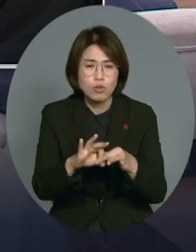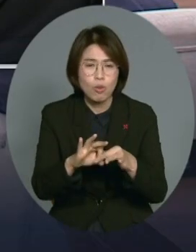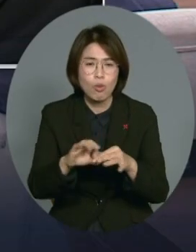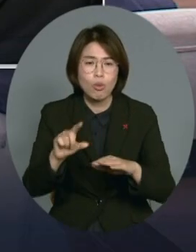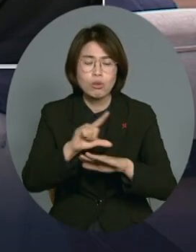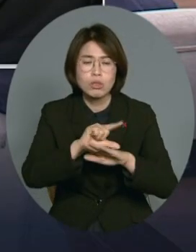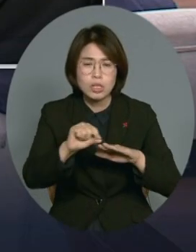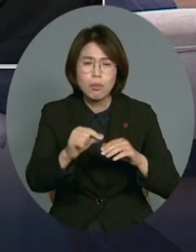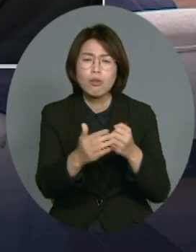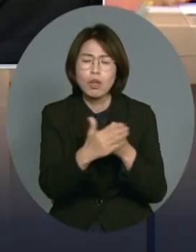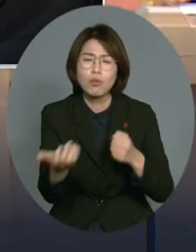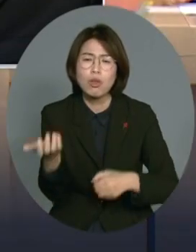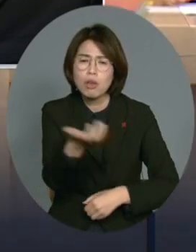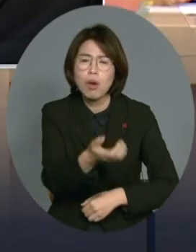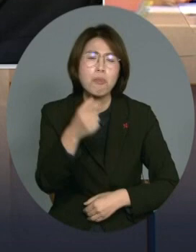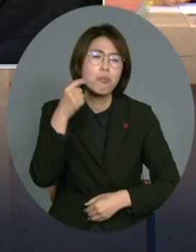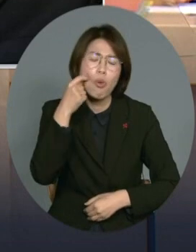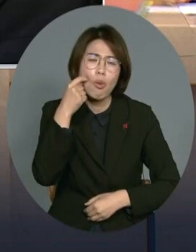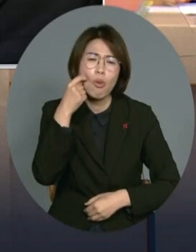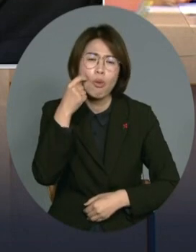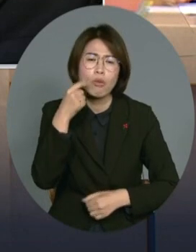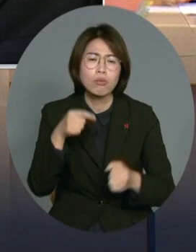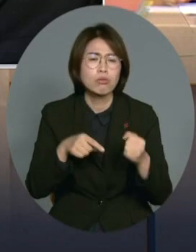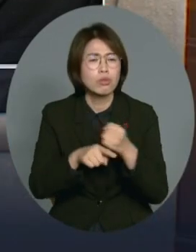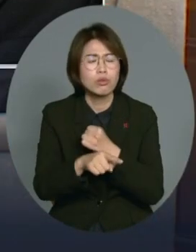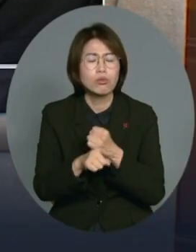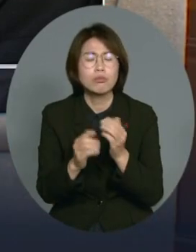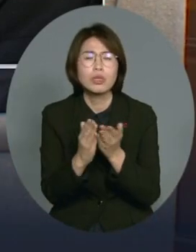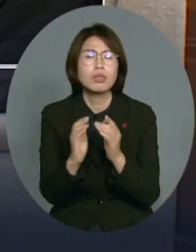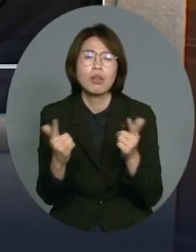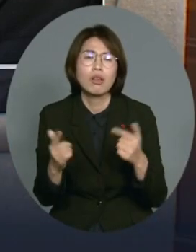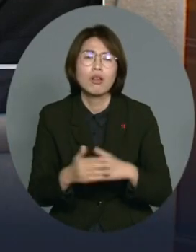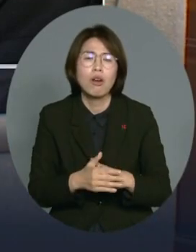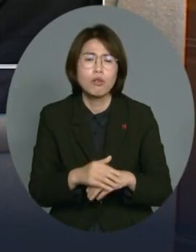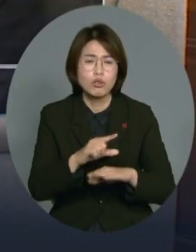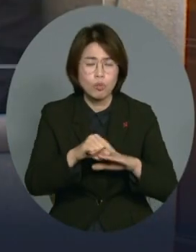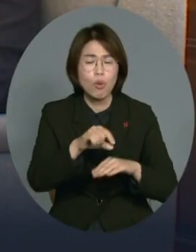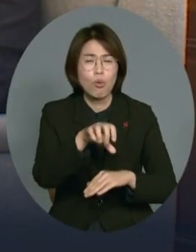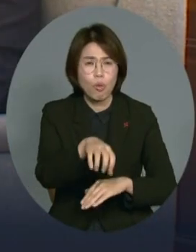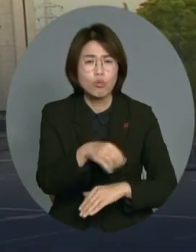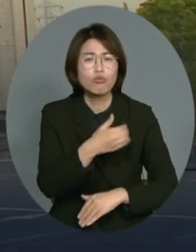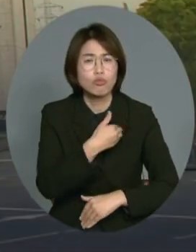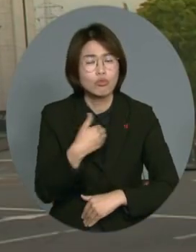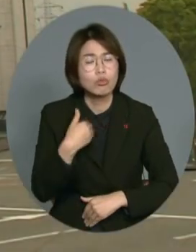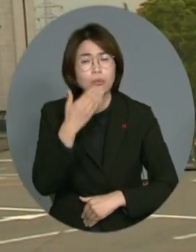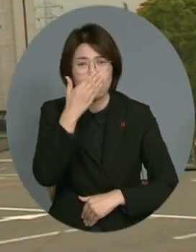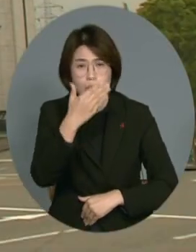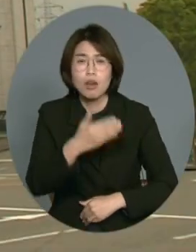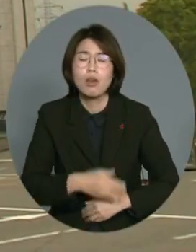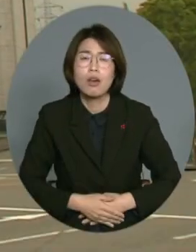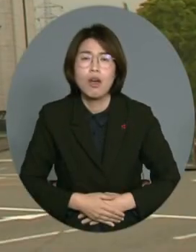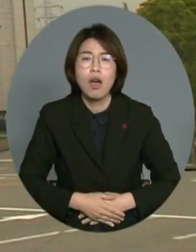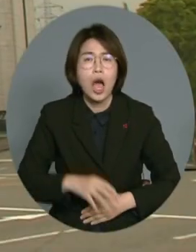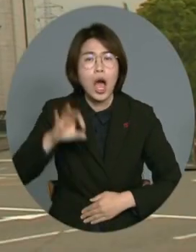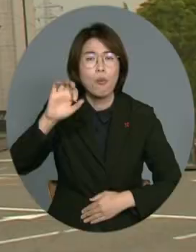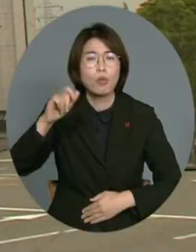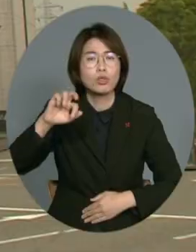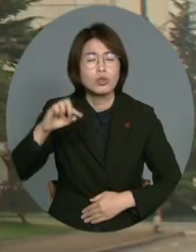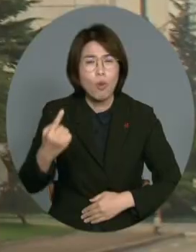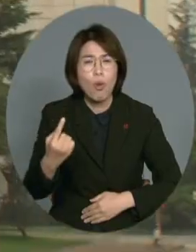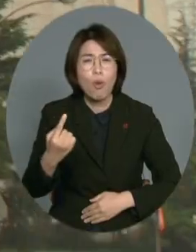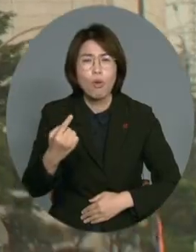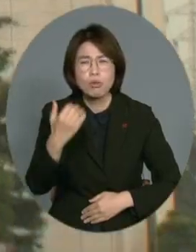못한다는 건 이유가 좀 맞지 않다고 보고 지방에서도 충분히 가능하다고 하기 때문에 포스코의